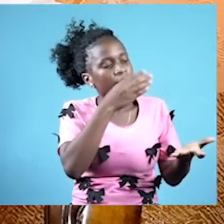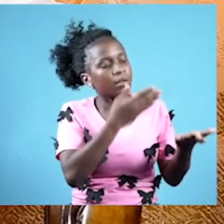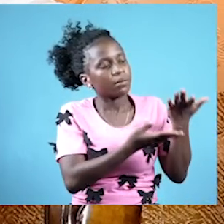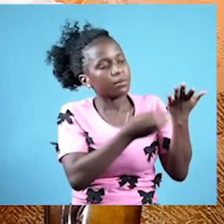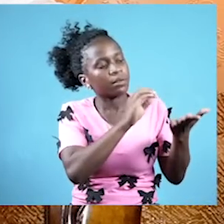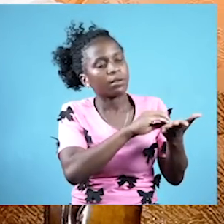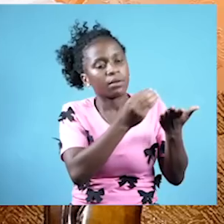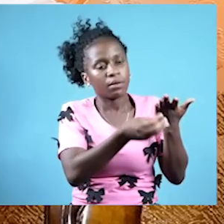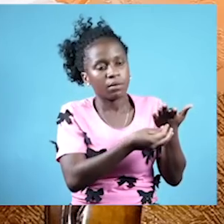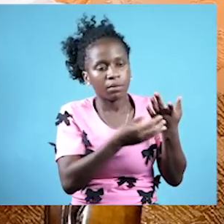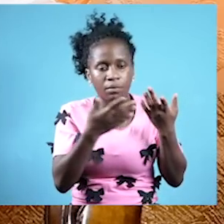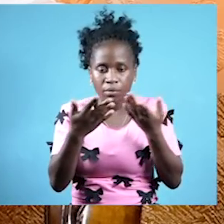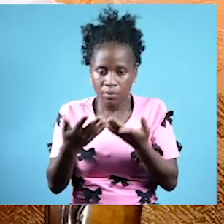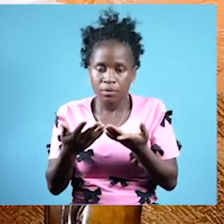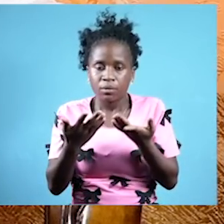kati ule dola